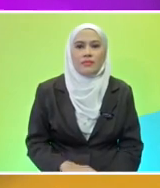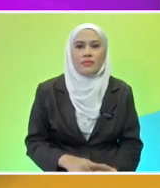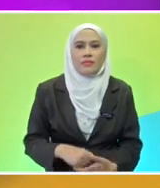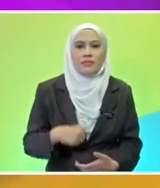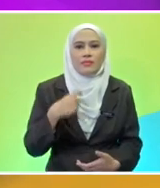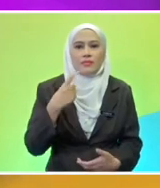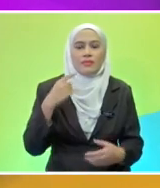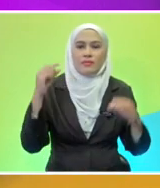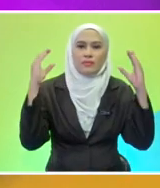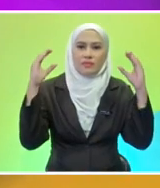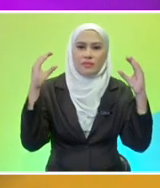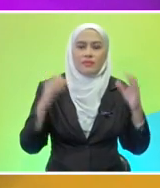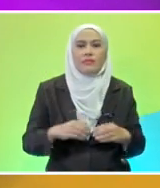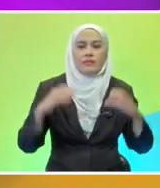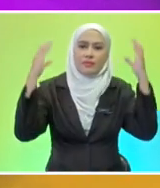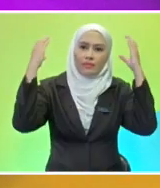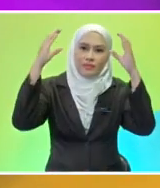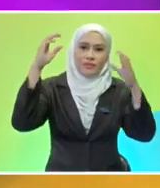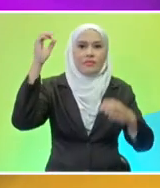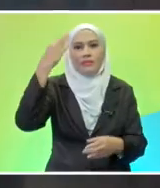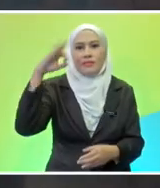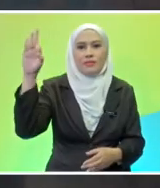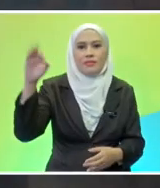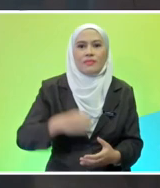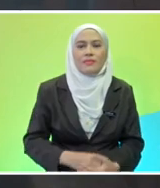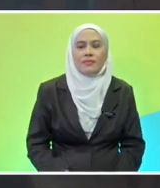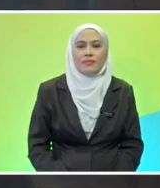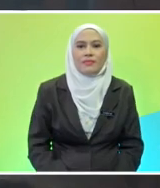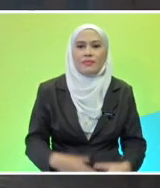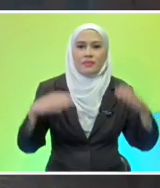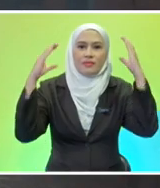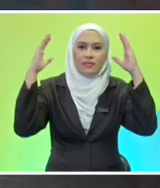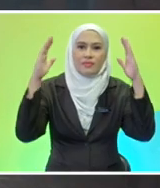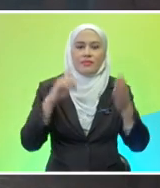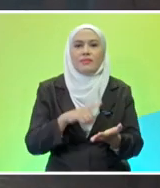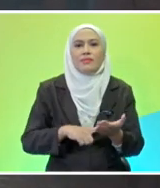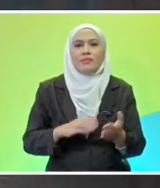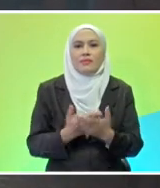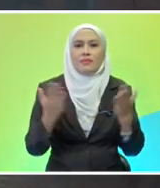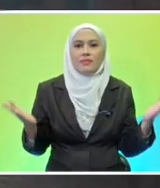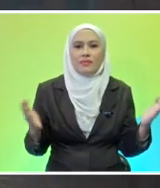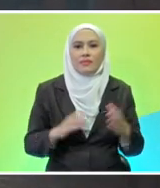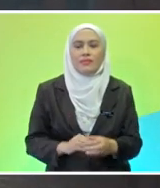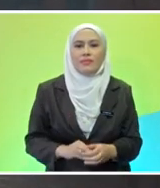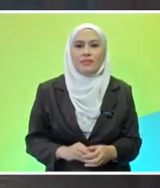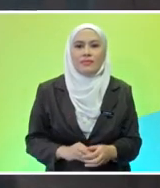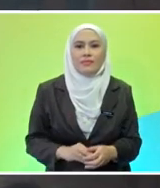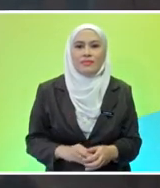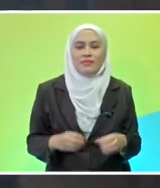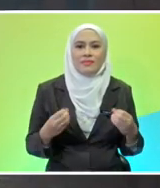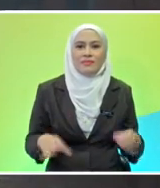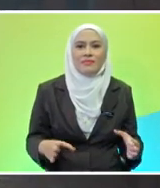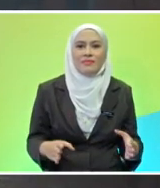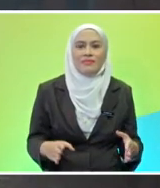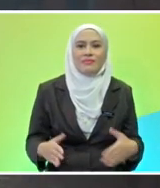gurunya. Tak lain tak bukan, ini dia, Cikgu Afandi. Cikgu, apa khabar? Hai. Dah sampai kampung dah? Alhamdulillah. Dah sampai kampung dah. Gembira